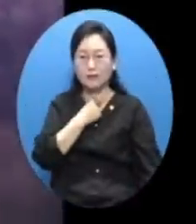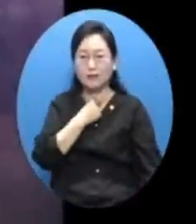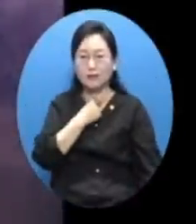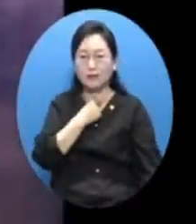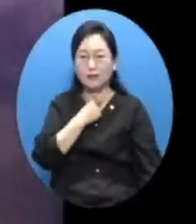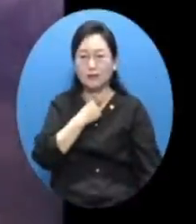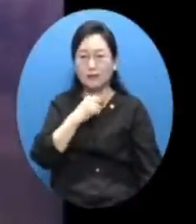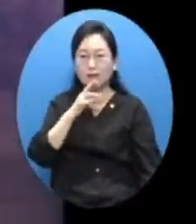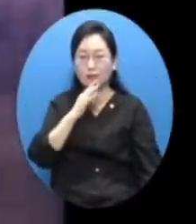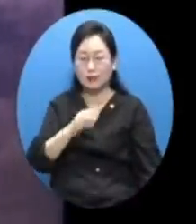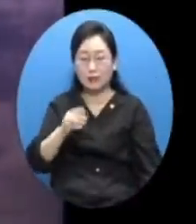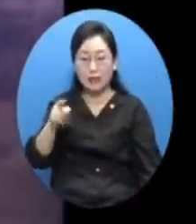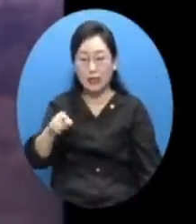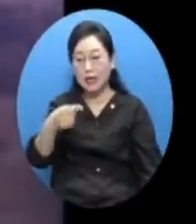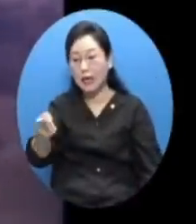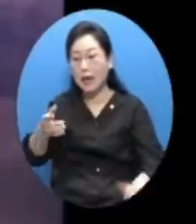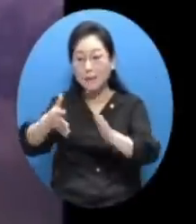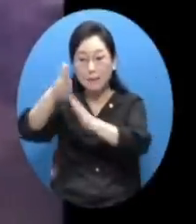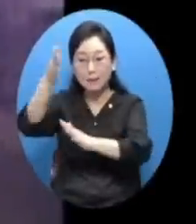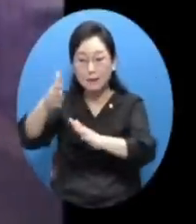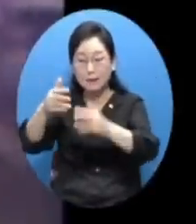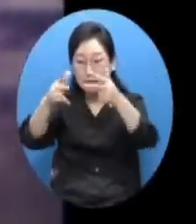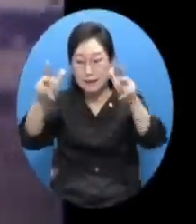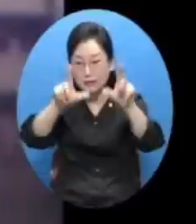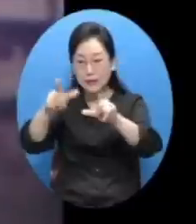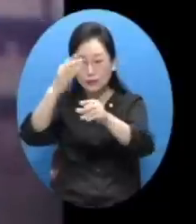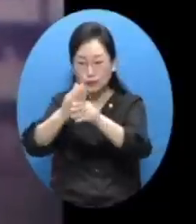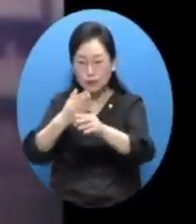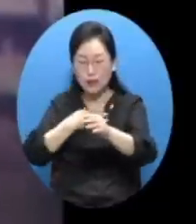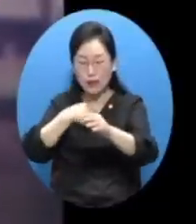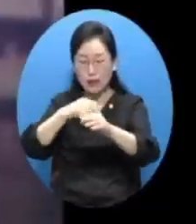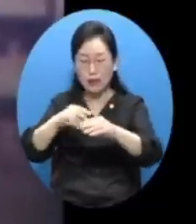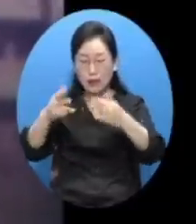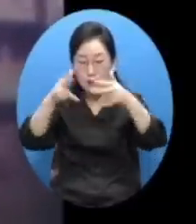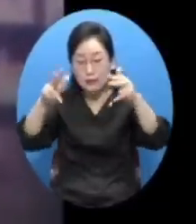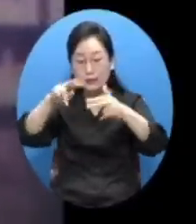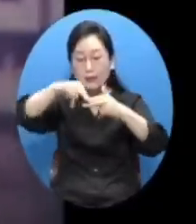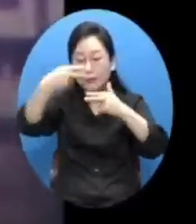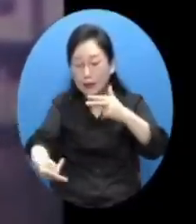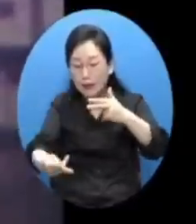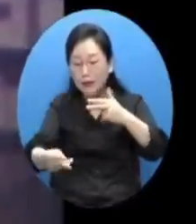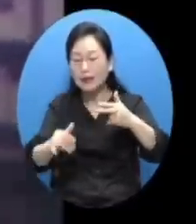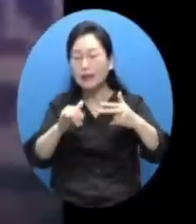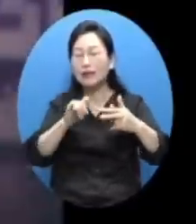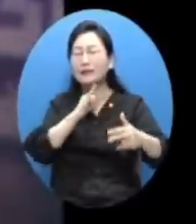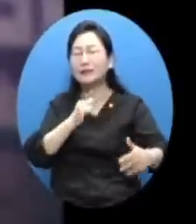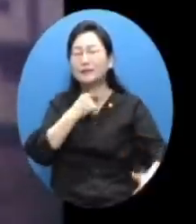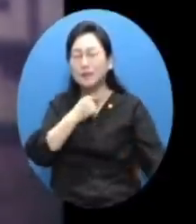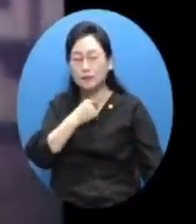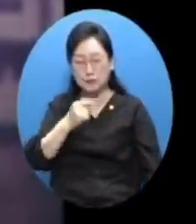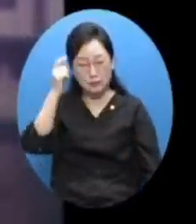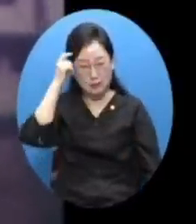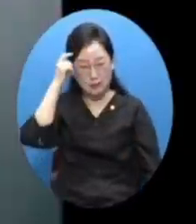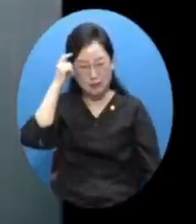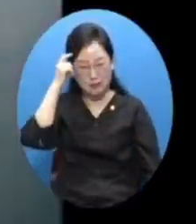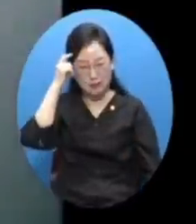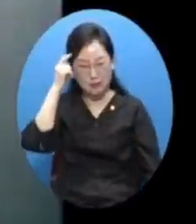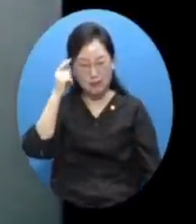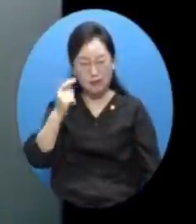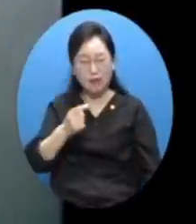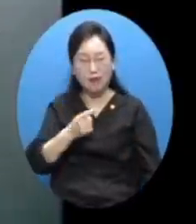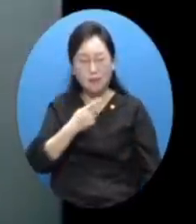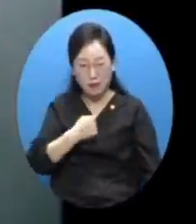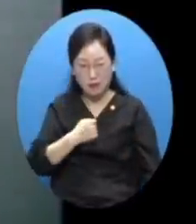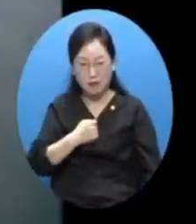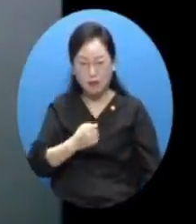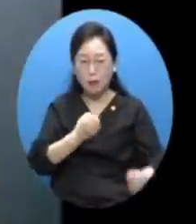초나부터 7층에 사셨는데 내가 뛰어내려서 내가 죽었으면 좋겠다. 그렇게 힘들고 내가 있었던 것을 고백하셨던